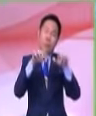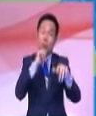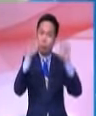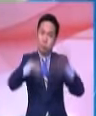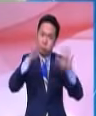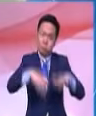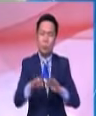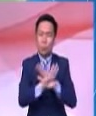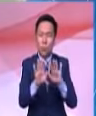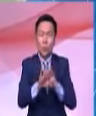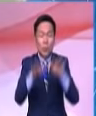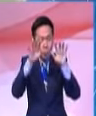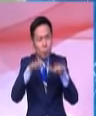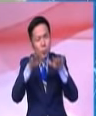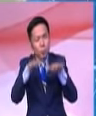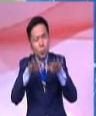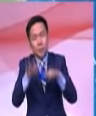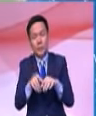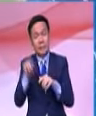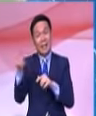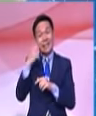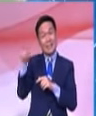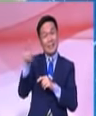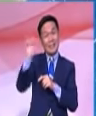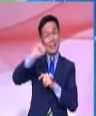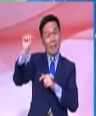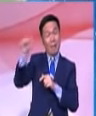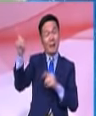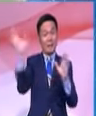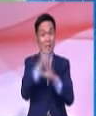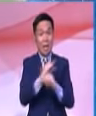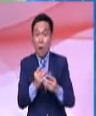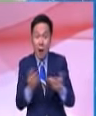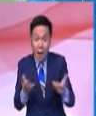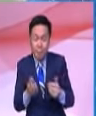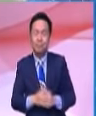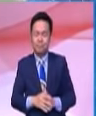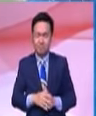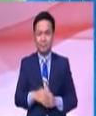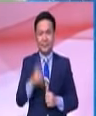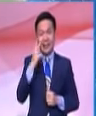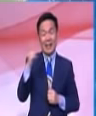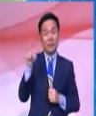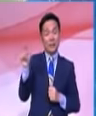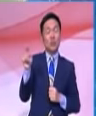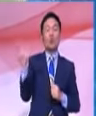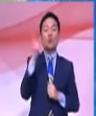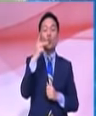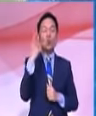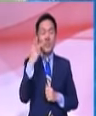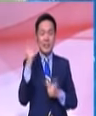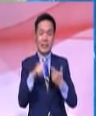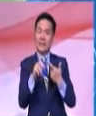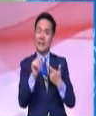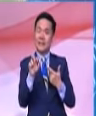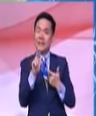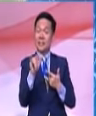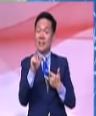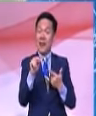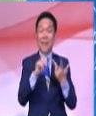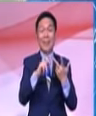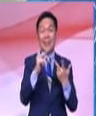lihat pada taburan hujan peta negeri Sabah dan juga Sarawak. Berlakunya di kawasan sekitar Kuching, Serian,